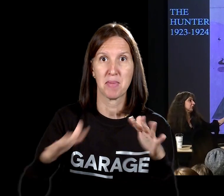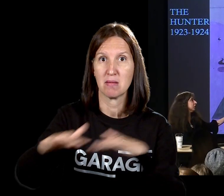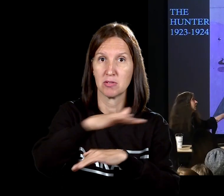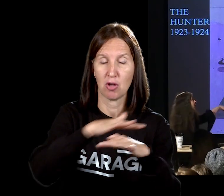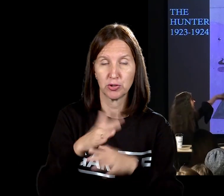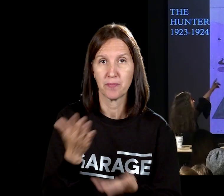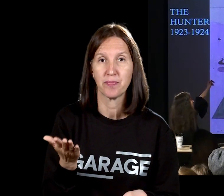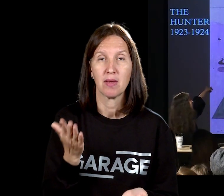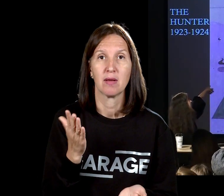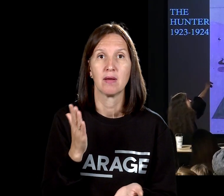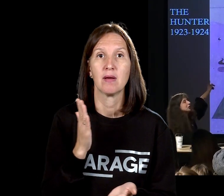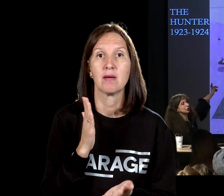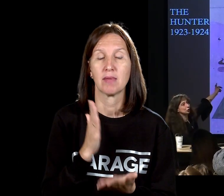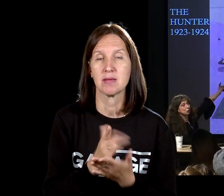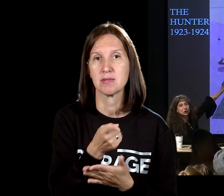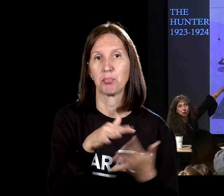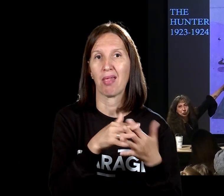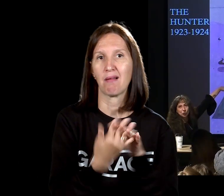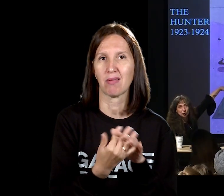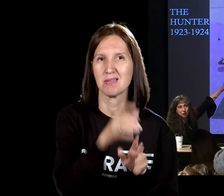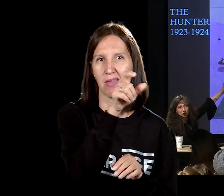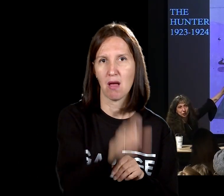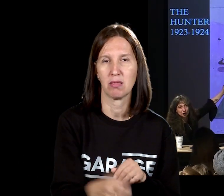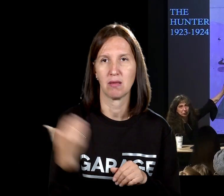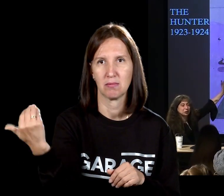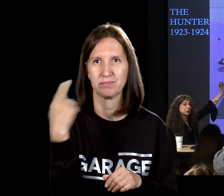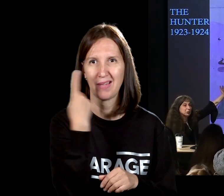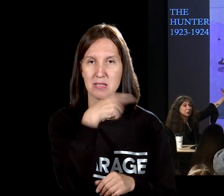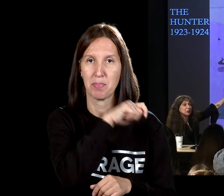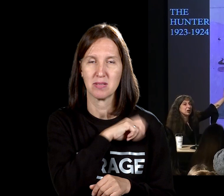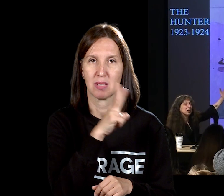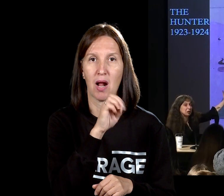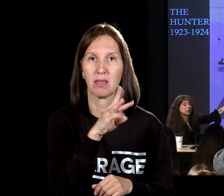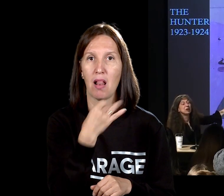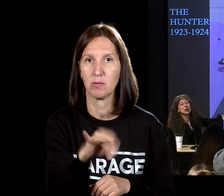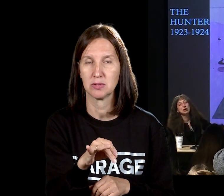Вот этот самый каталонский крестьянин с трубкой, с треугольником, который как бы